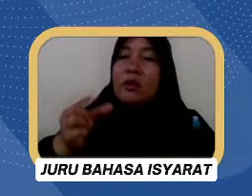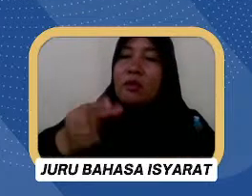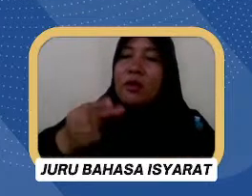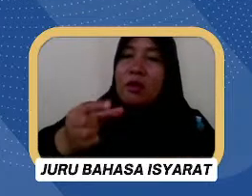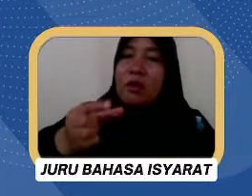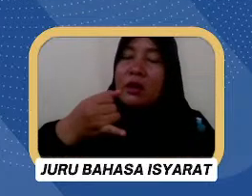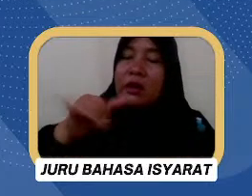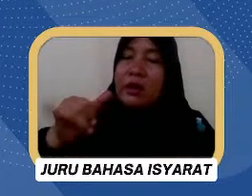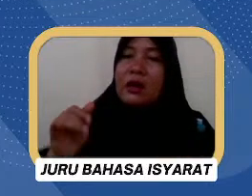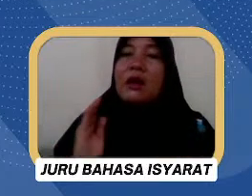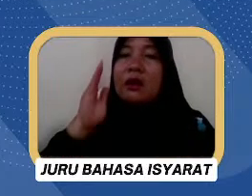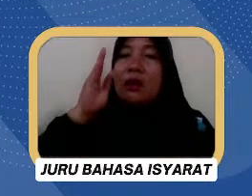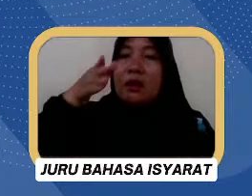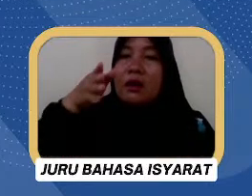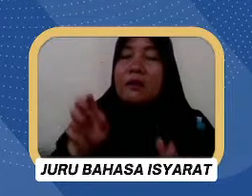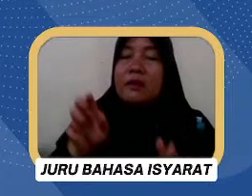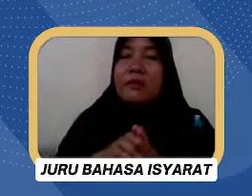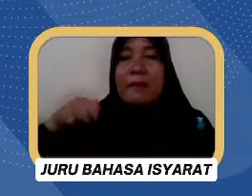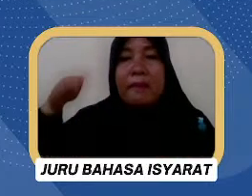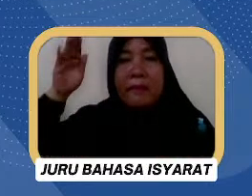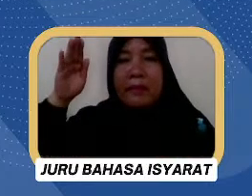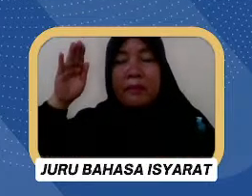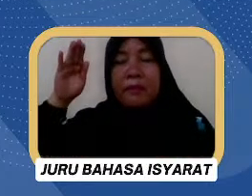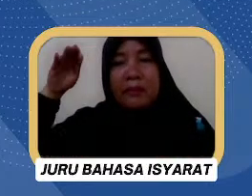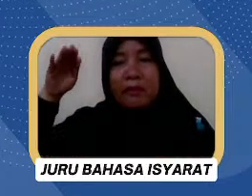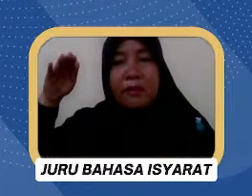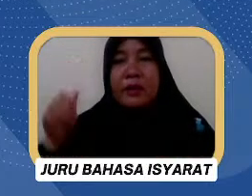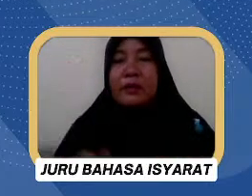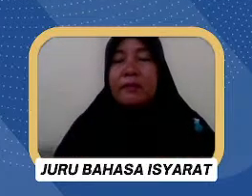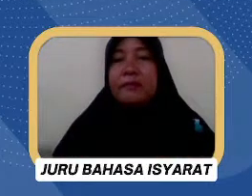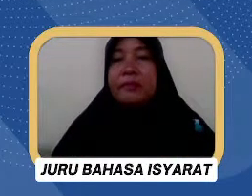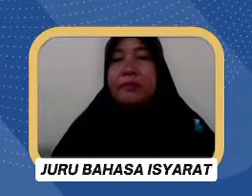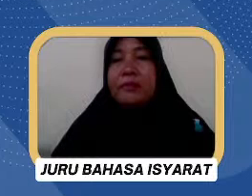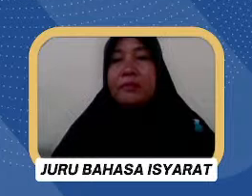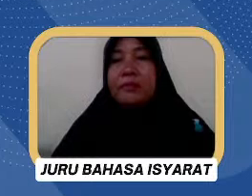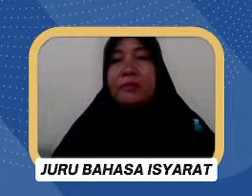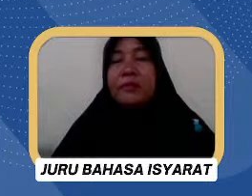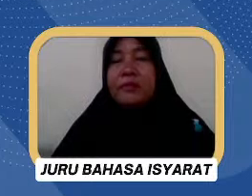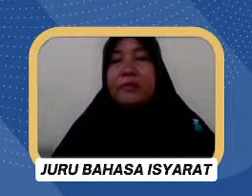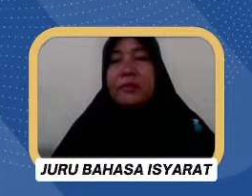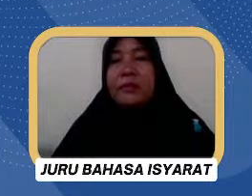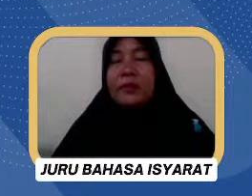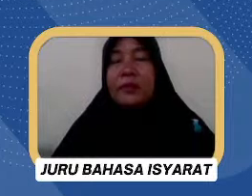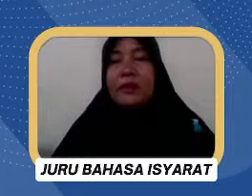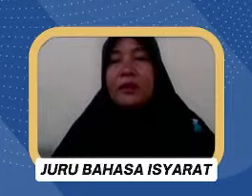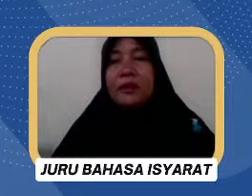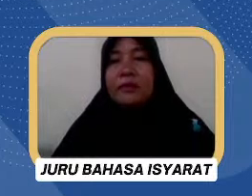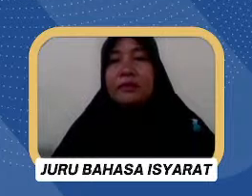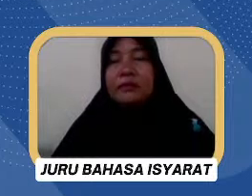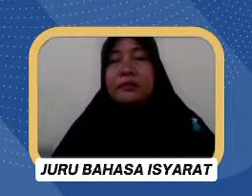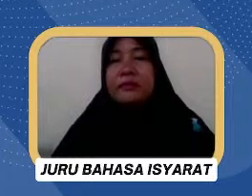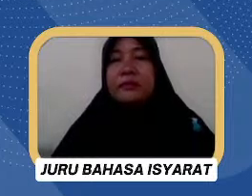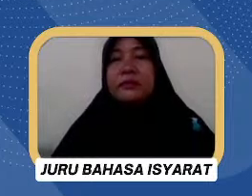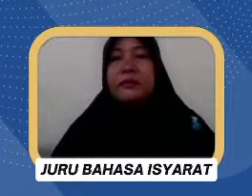semuanya, dari beberapa contoh etika digital tadi, kita bisa ambil kesimpulan. Bisa kita ambil